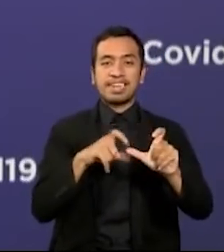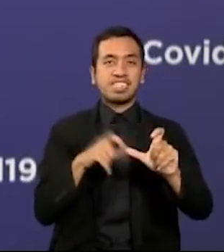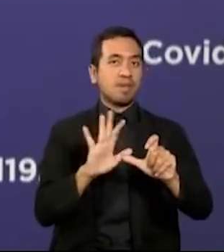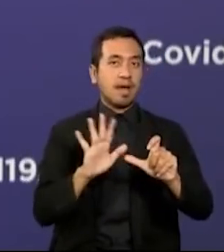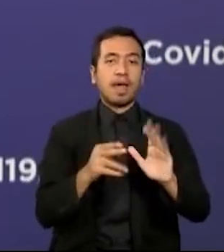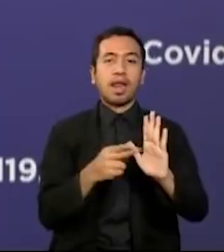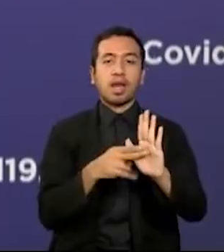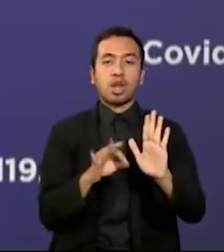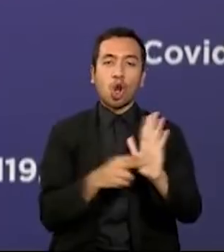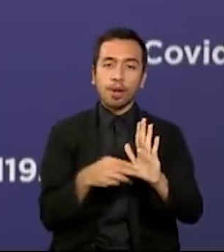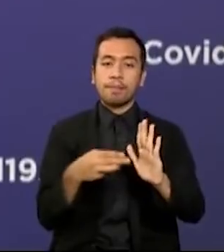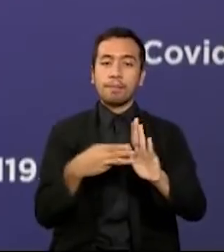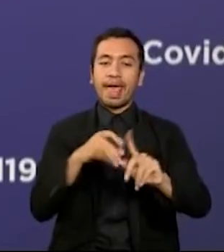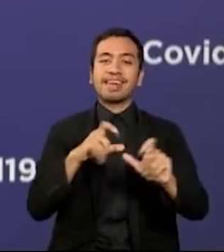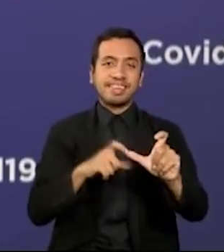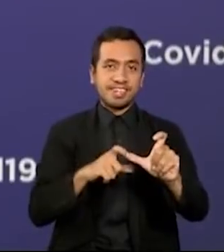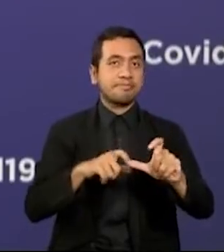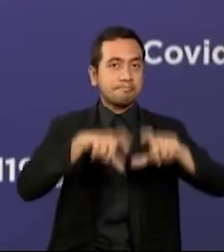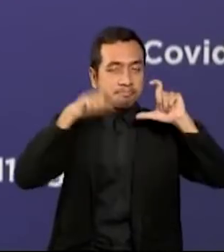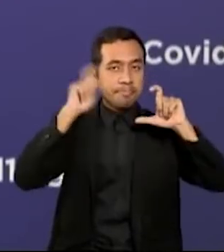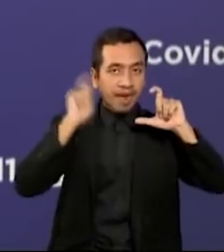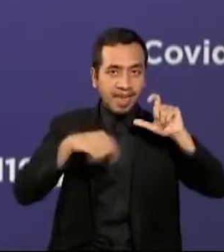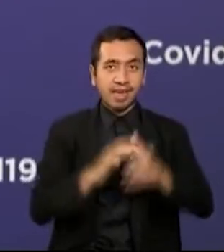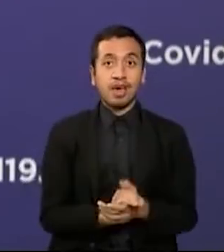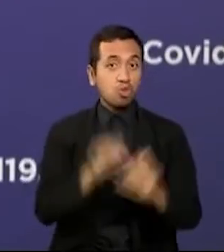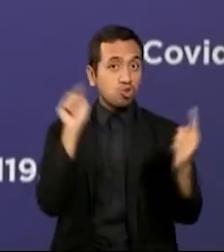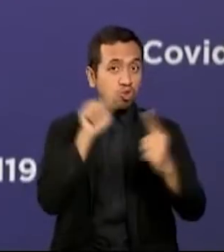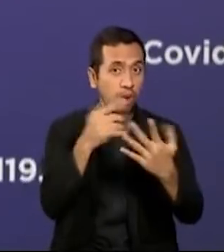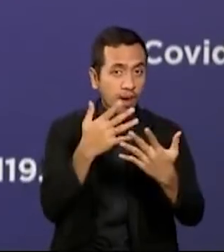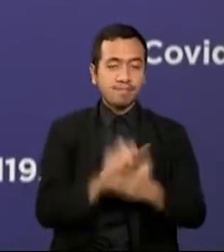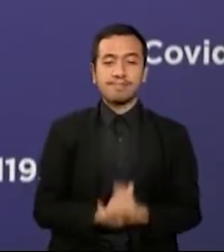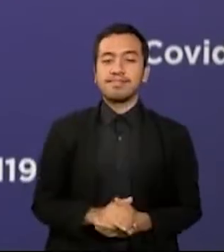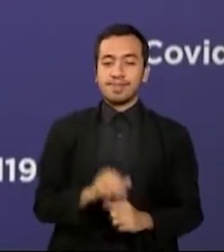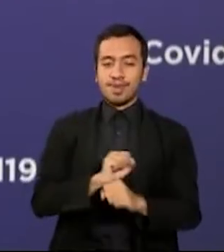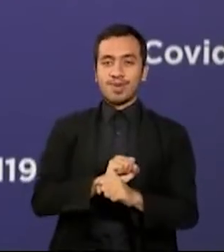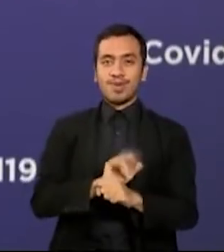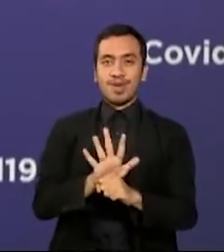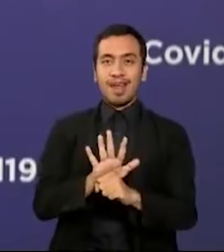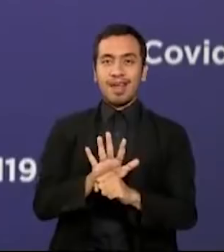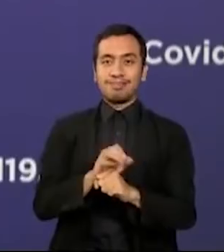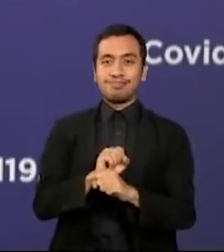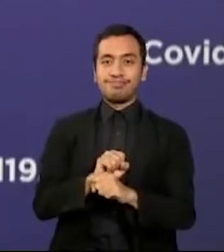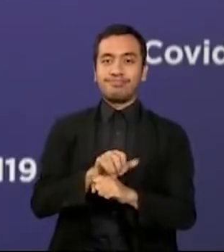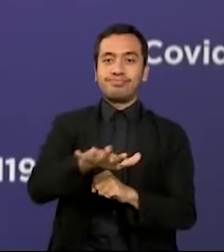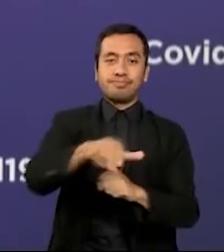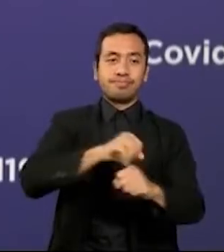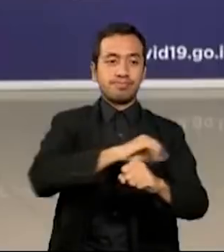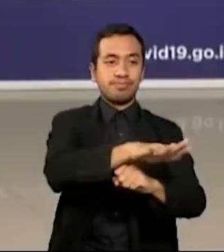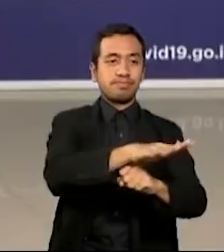dari pendekatan komprehensif untuk menekan penularan SARS-CoV-2 atau virus penyebab penyakit COVID-19